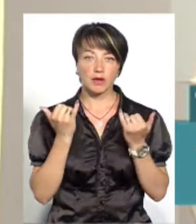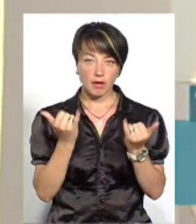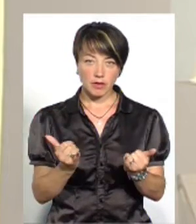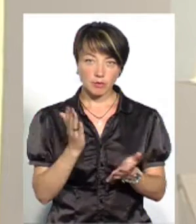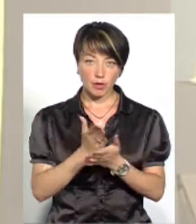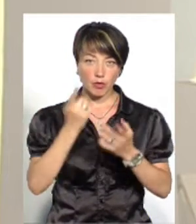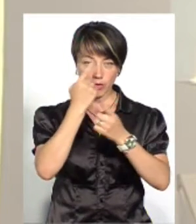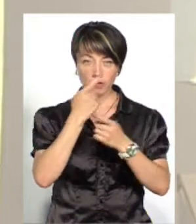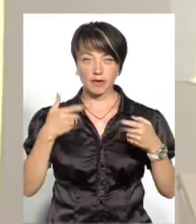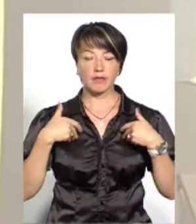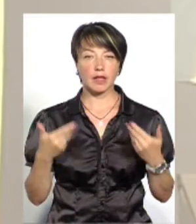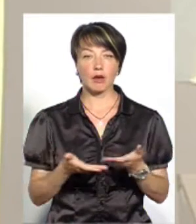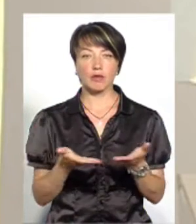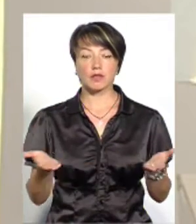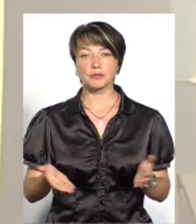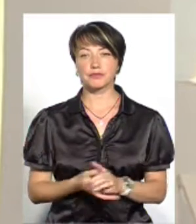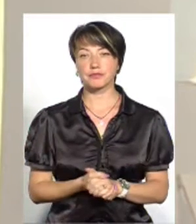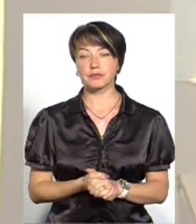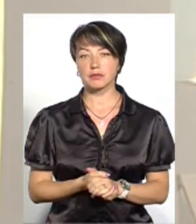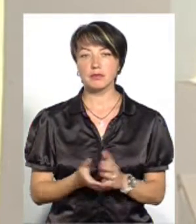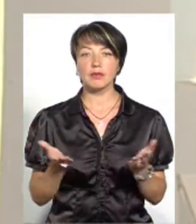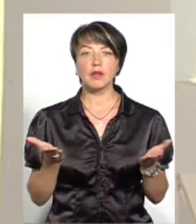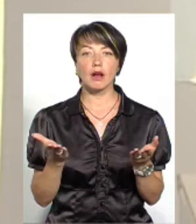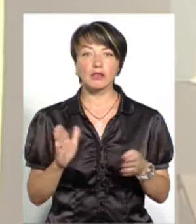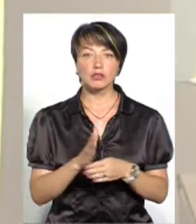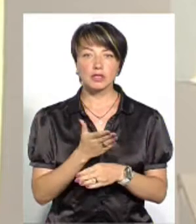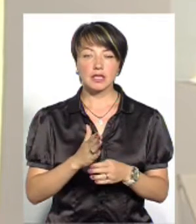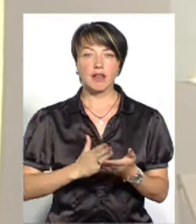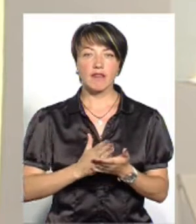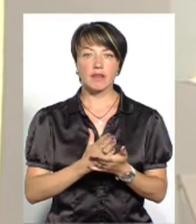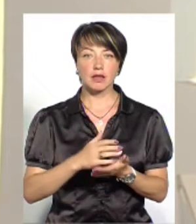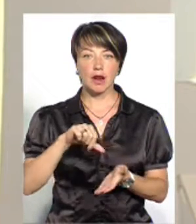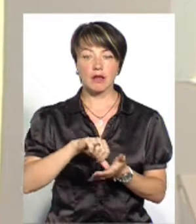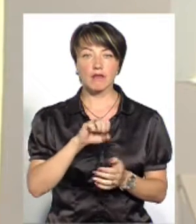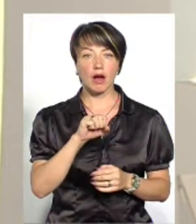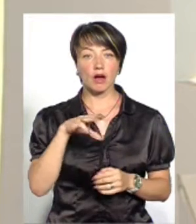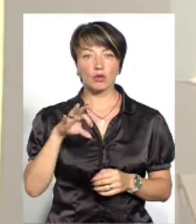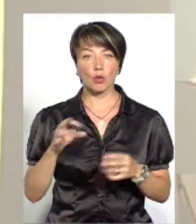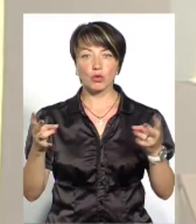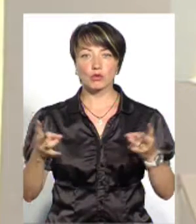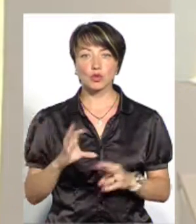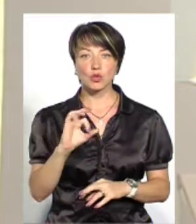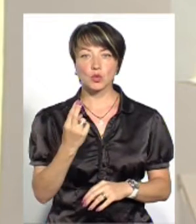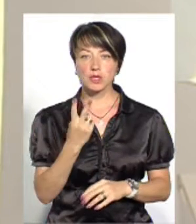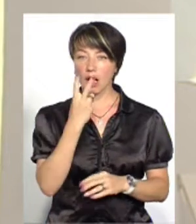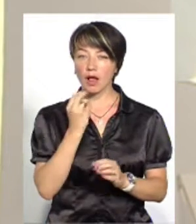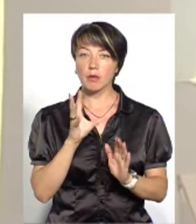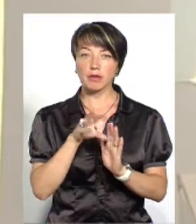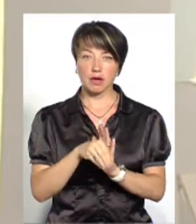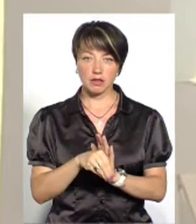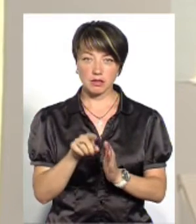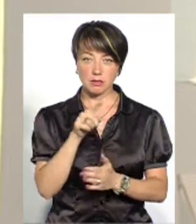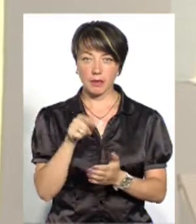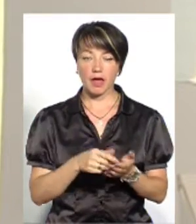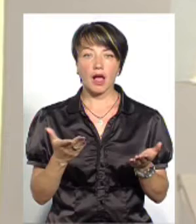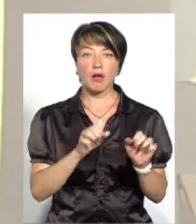наживо. Вітаємо вас. Яка частина ветеранів АТО потребує соціальної адаптації?